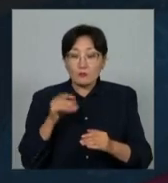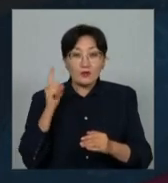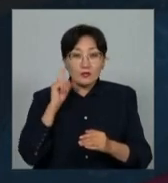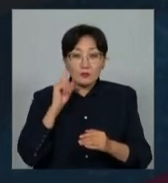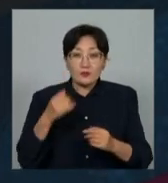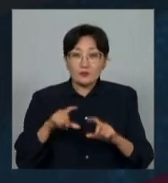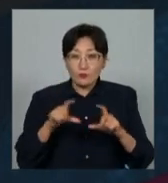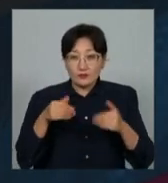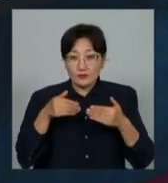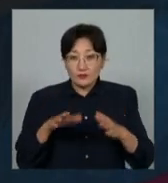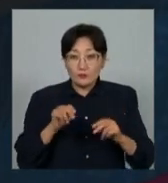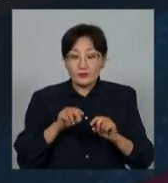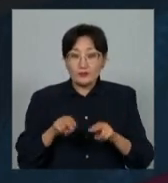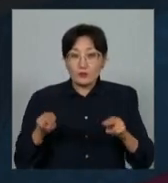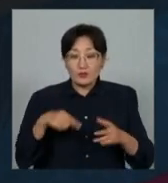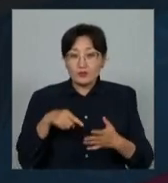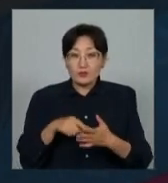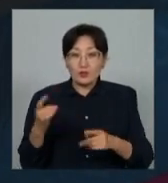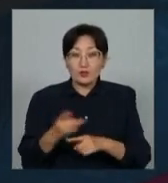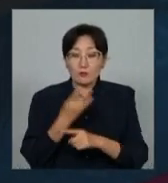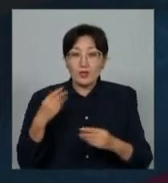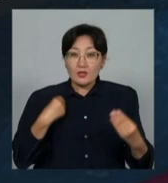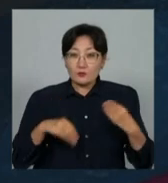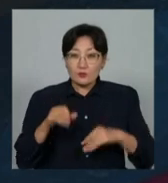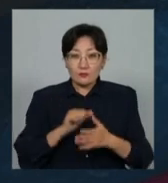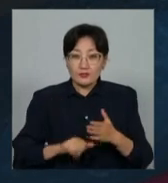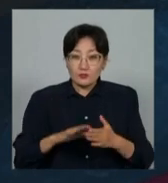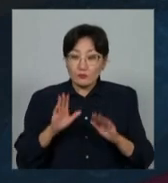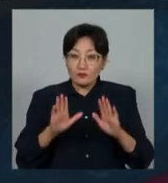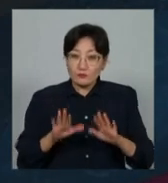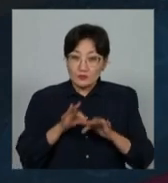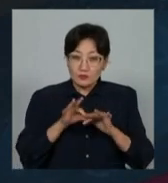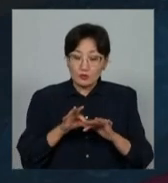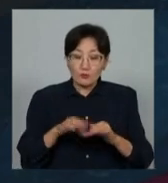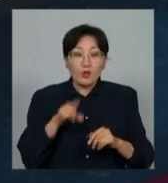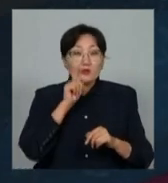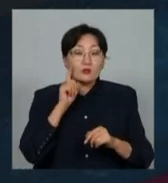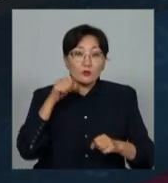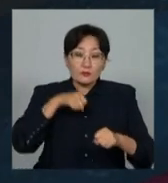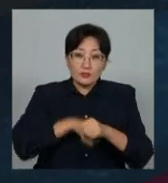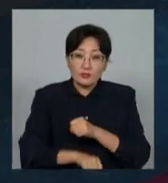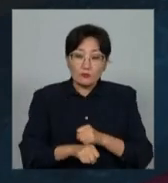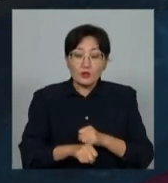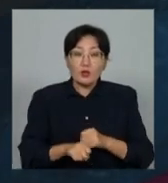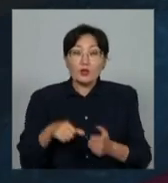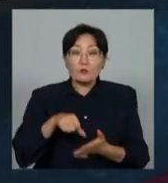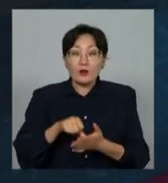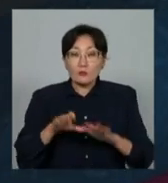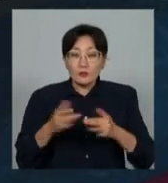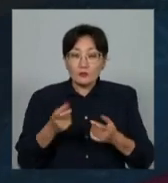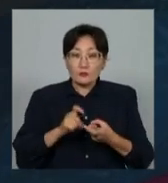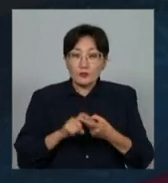School мектебінің түлектері Петропавлда алғаш рет киім себеп емес атты көрмені ұйымдастырды. Онда жастар зорлық-зомбылық құрбандарының оқиғалары